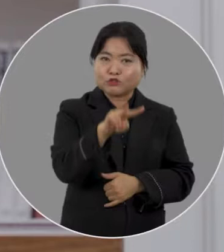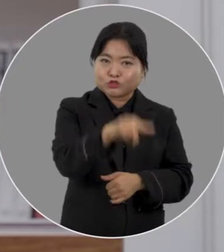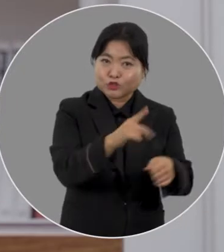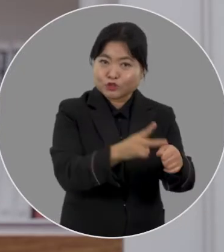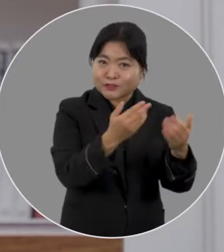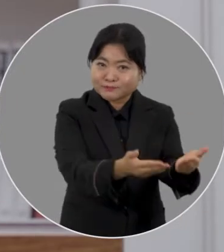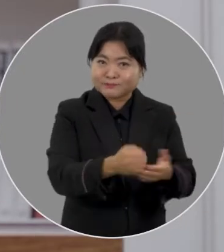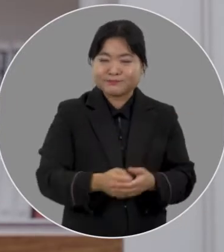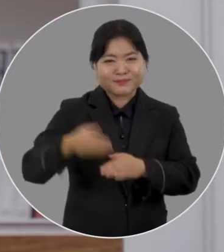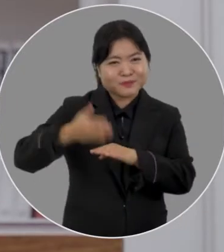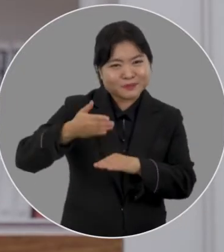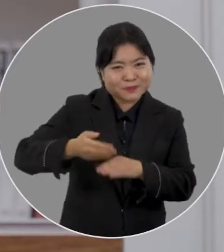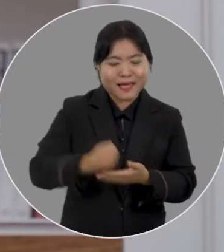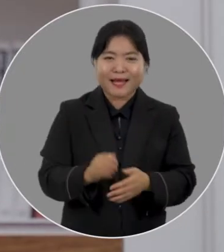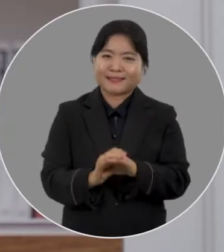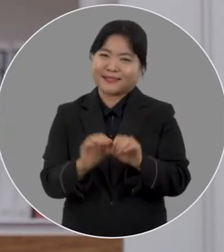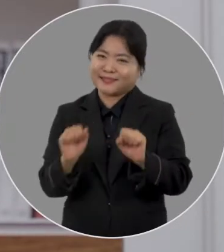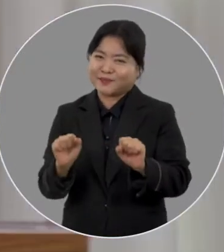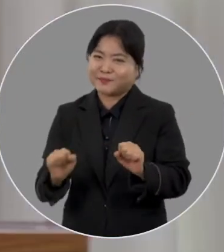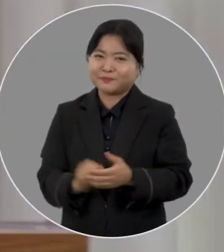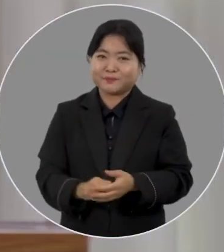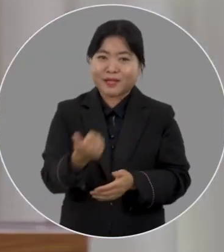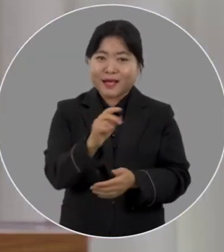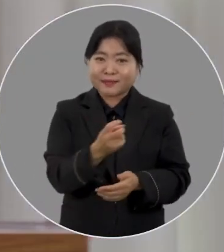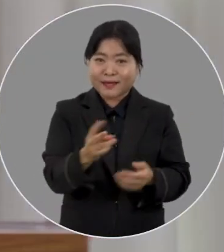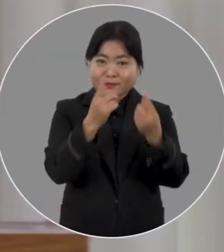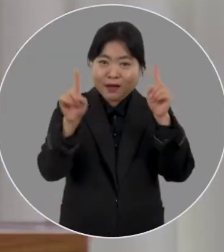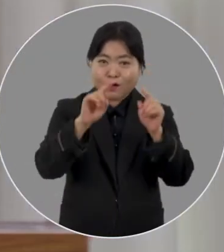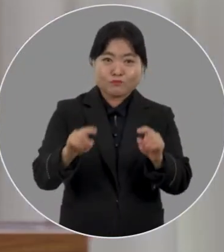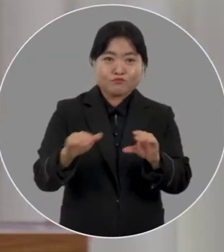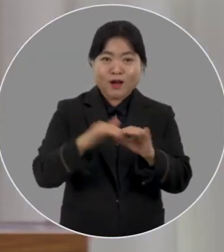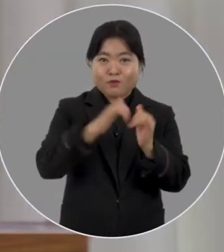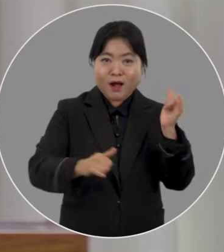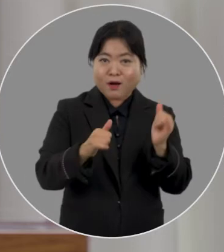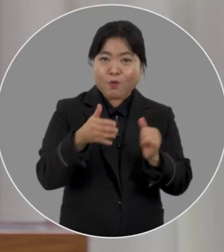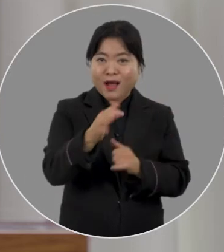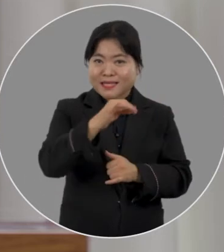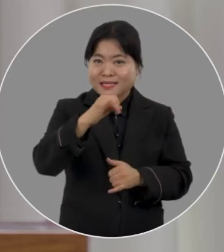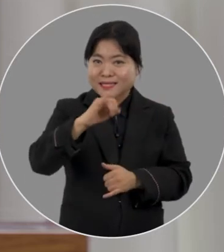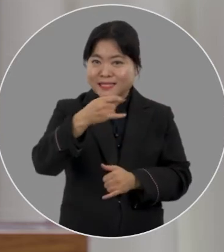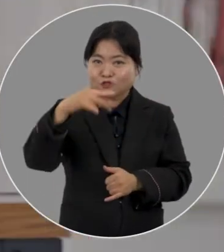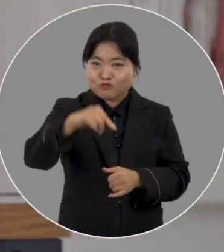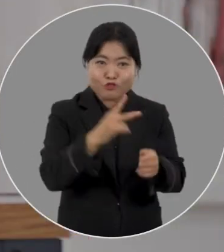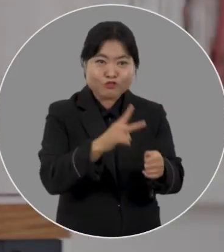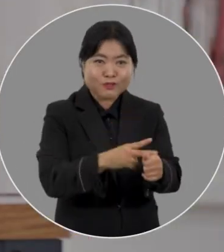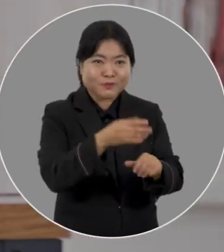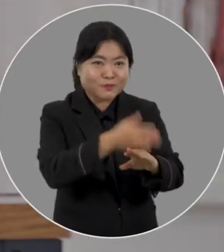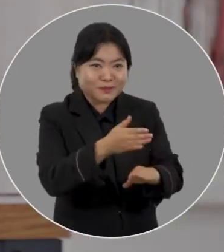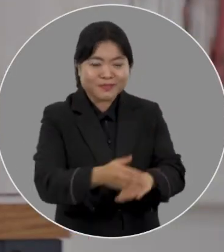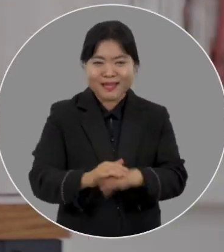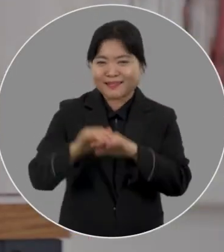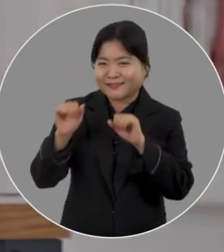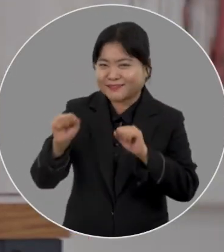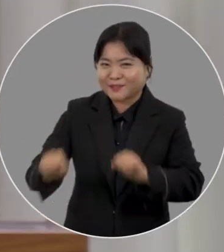자리하셨습니다. 교수님 고맙습니다. 안녕하세요. 자, 한양대학교 문화인류학과 이희수 교수님 자리하셨어요. 고맙습니다.